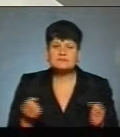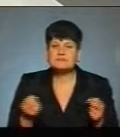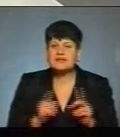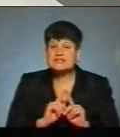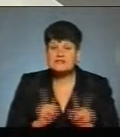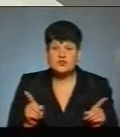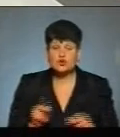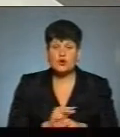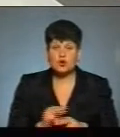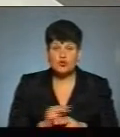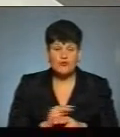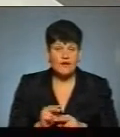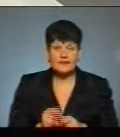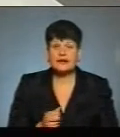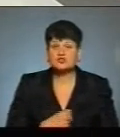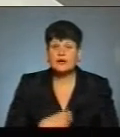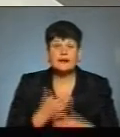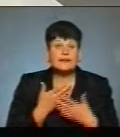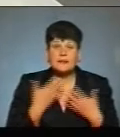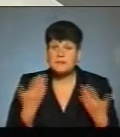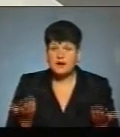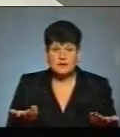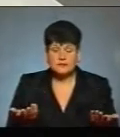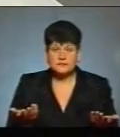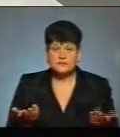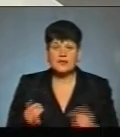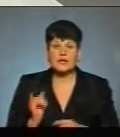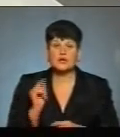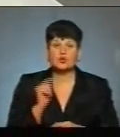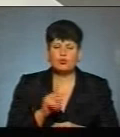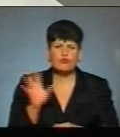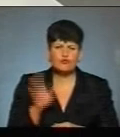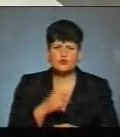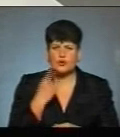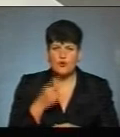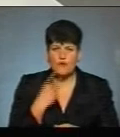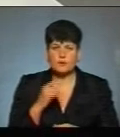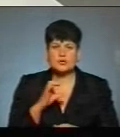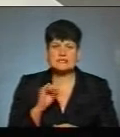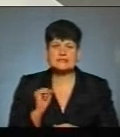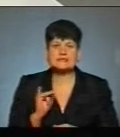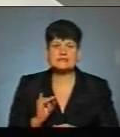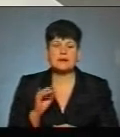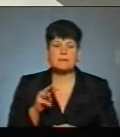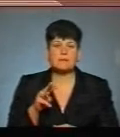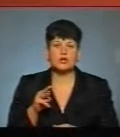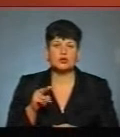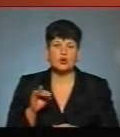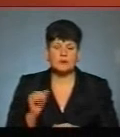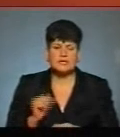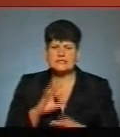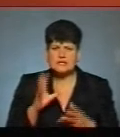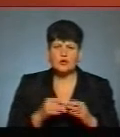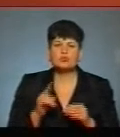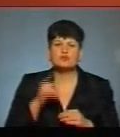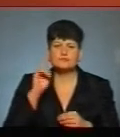від коронавірусної інфекції, на жаль, немає, і тому всюди говоримо про симптоматичне лікування. Загалом, що